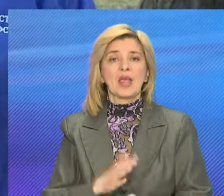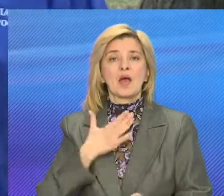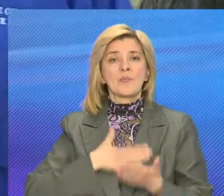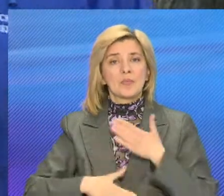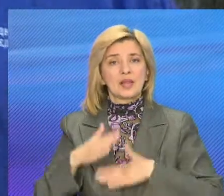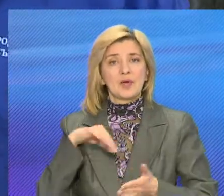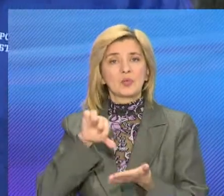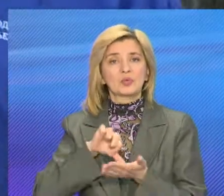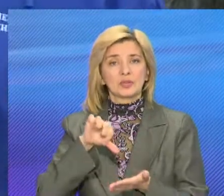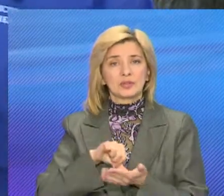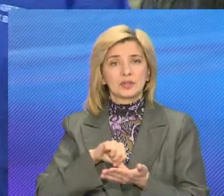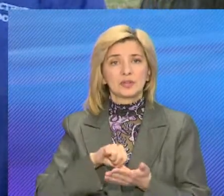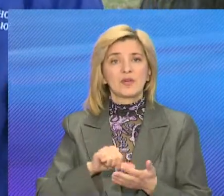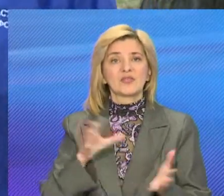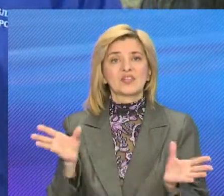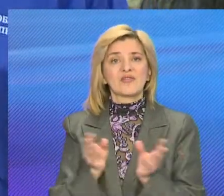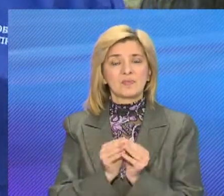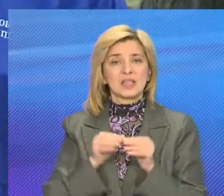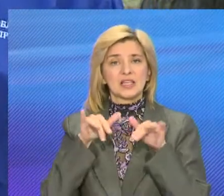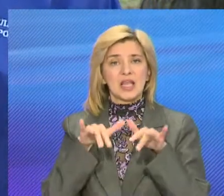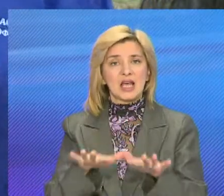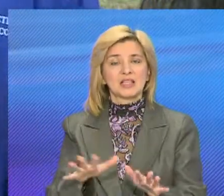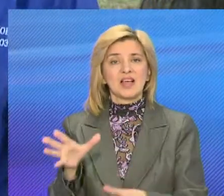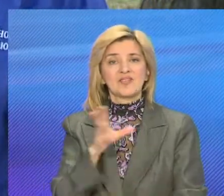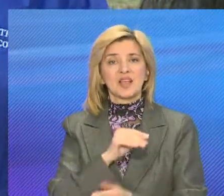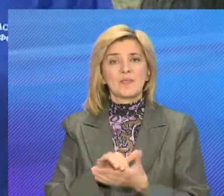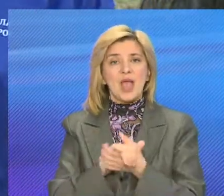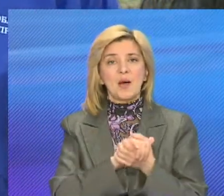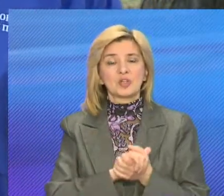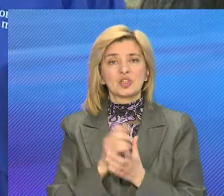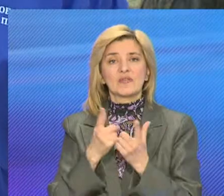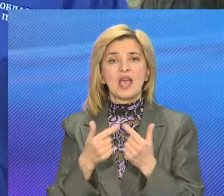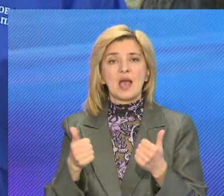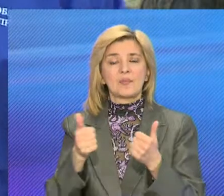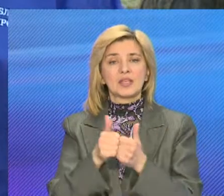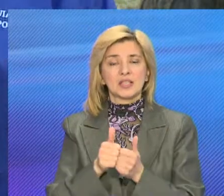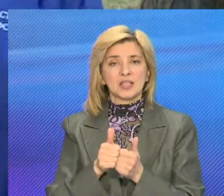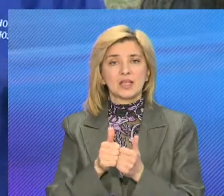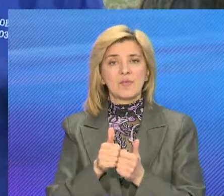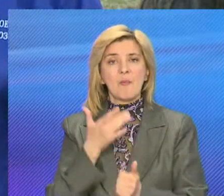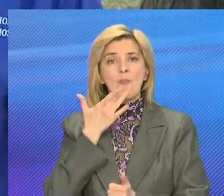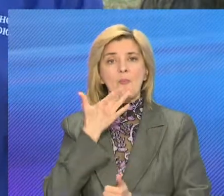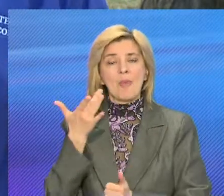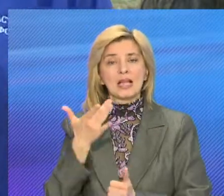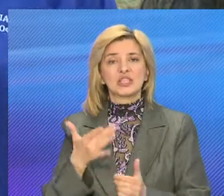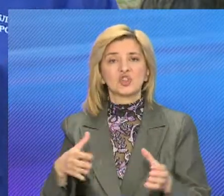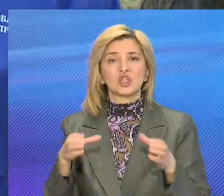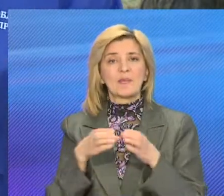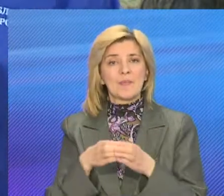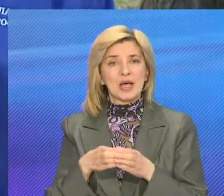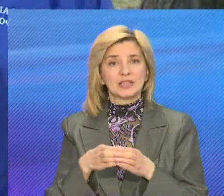принять сегодня участие в совместной акции со всеми общественными объединениями, политическими нашими партиями